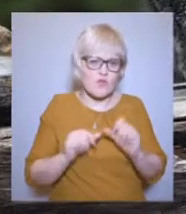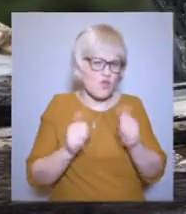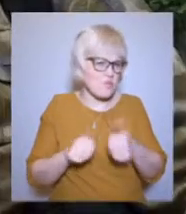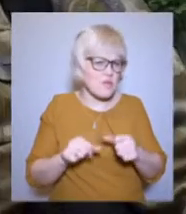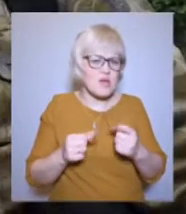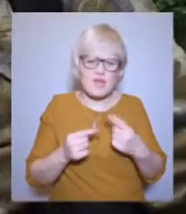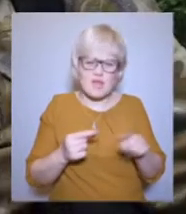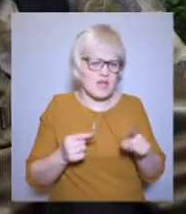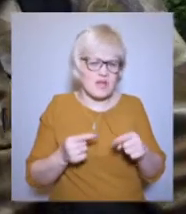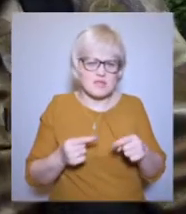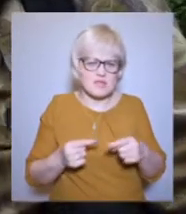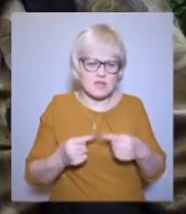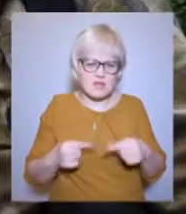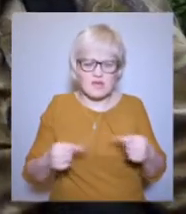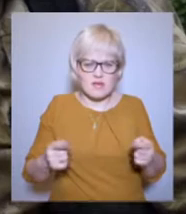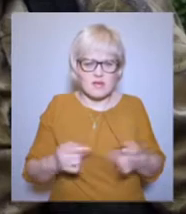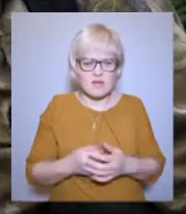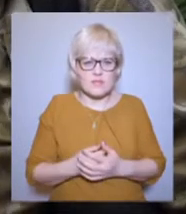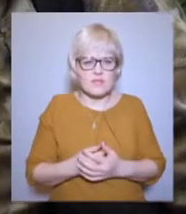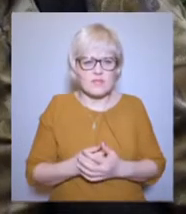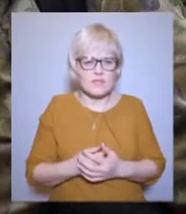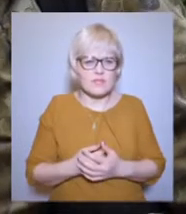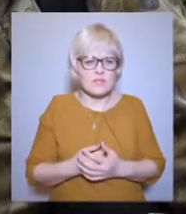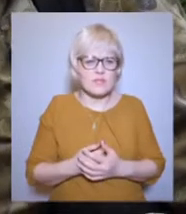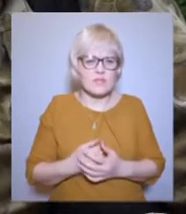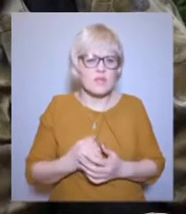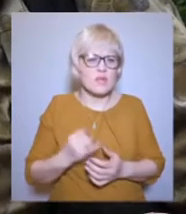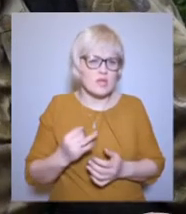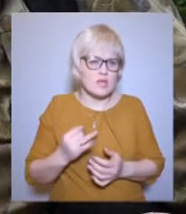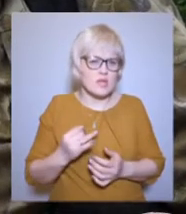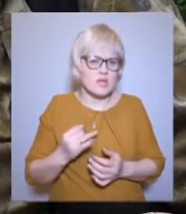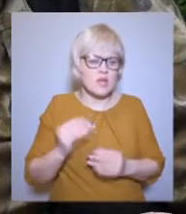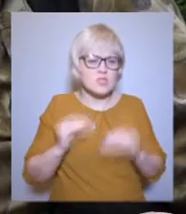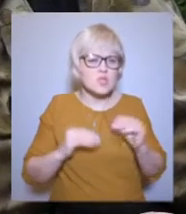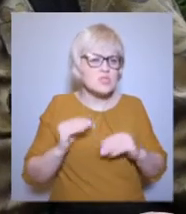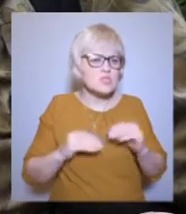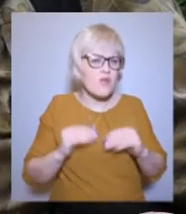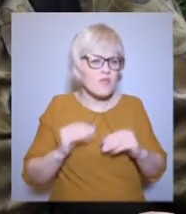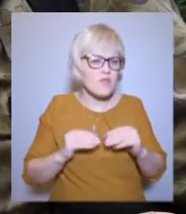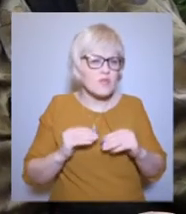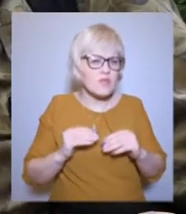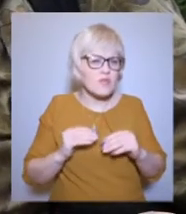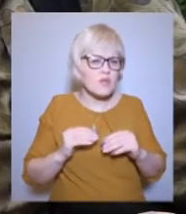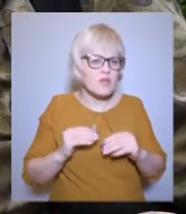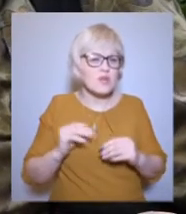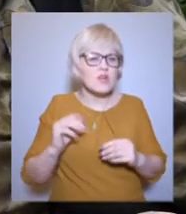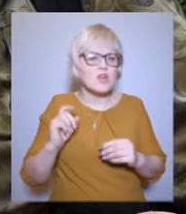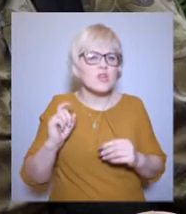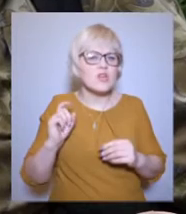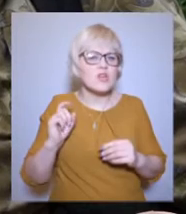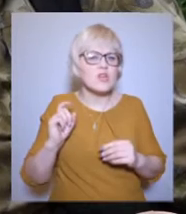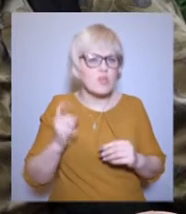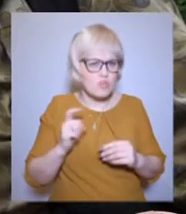У слюды плоскости такие тонкие, плоские слюда. То есть у кальцита